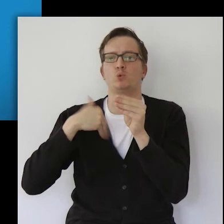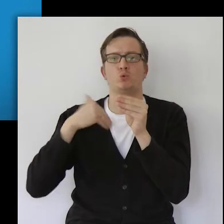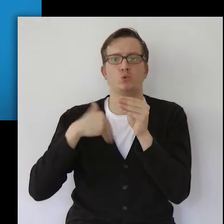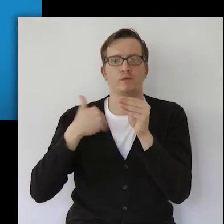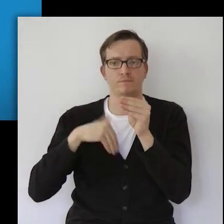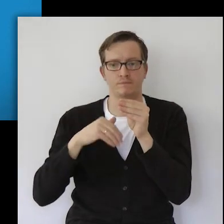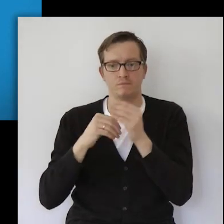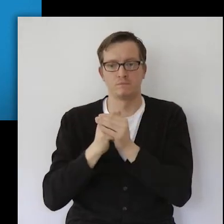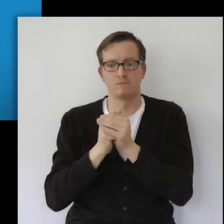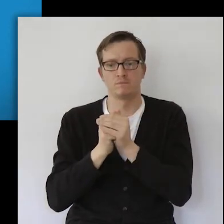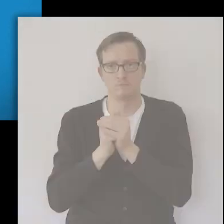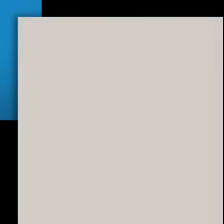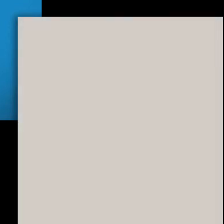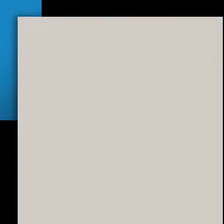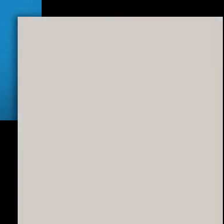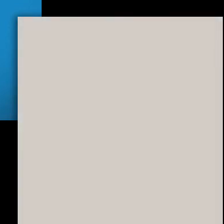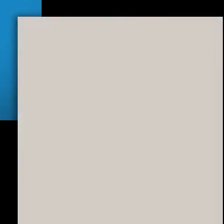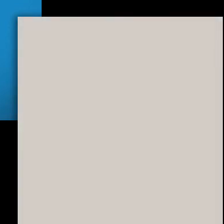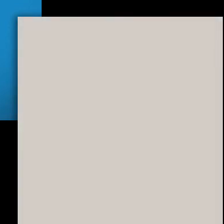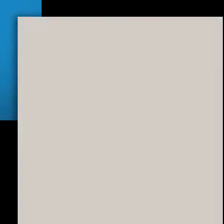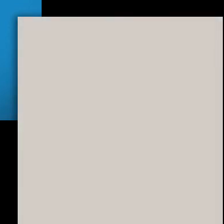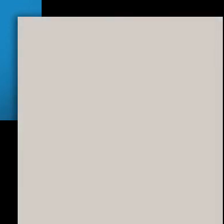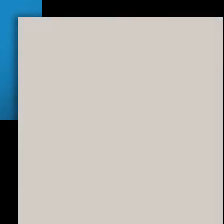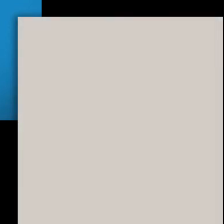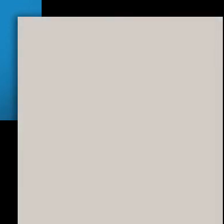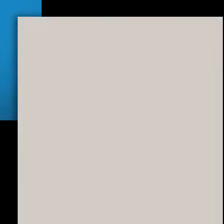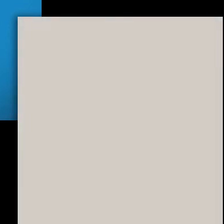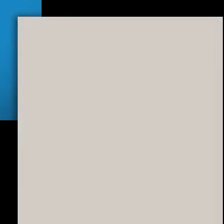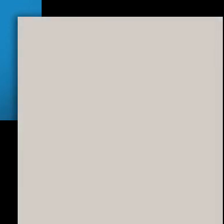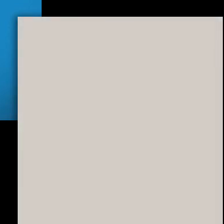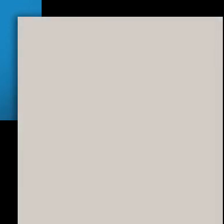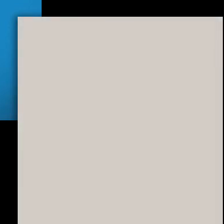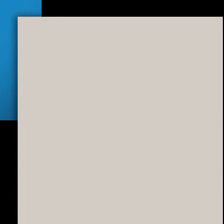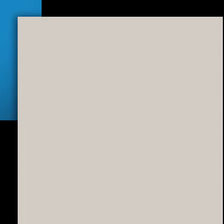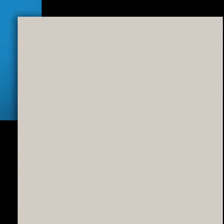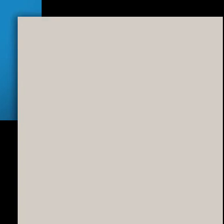oder die CDU und die FDP